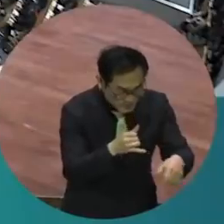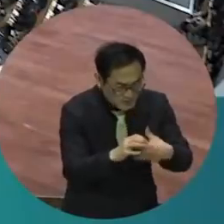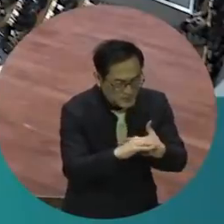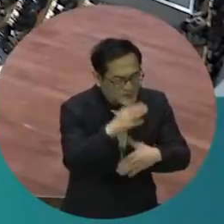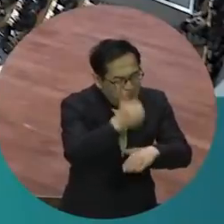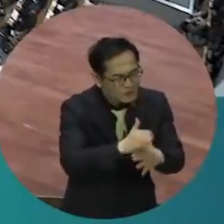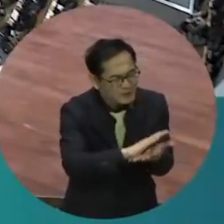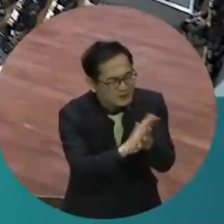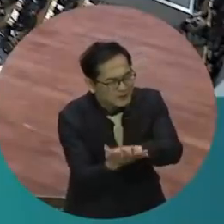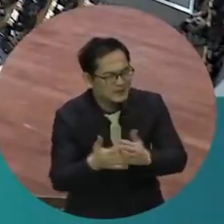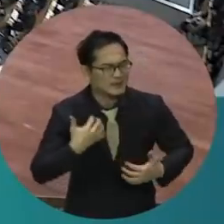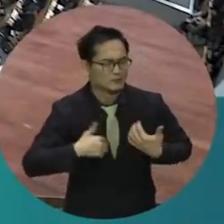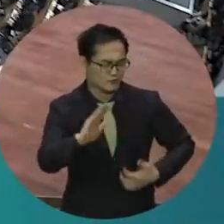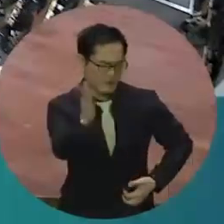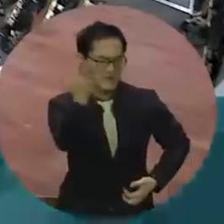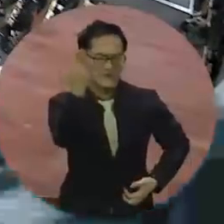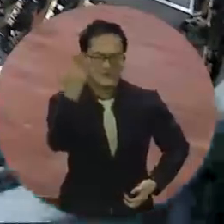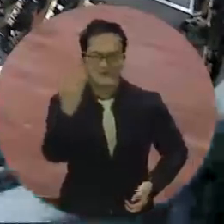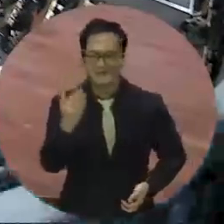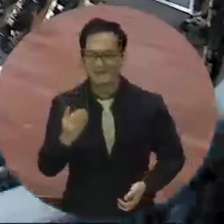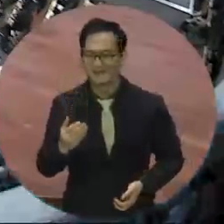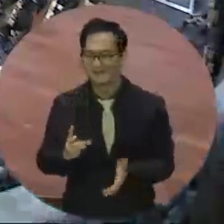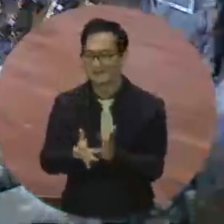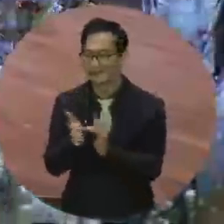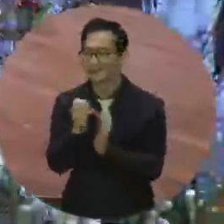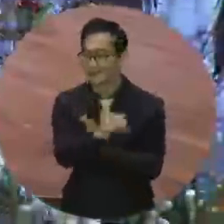기쁨이 되리라.